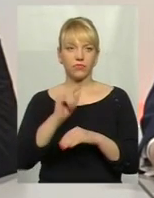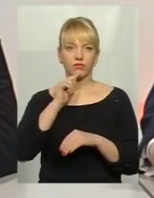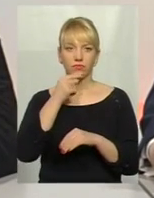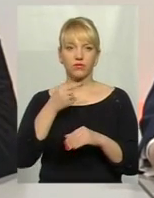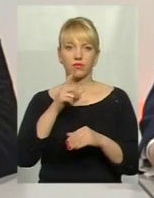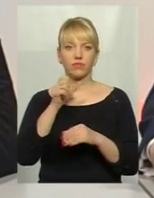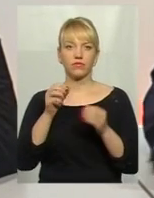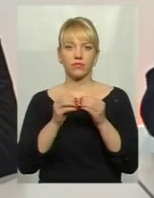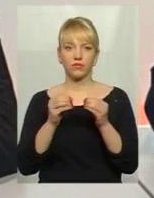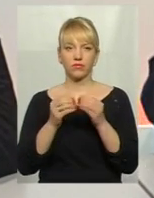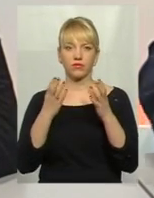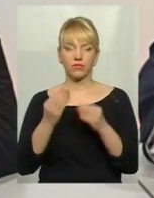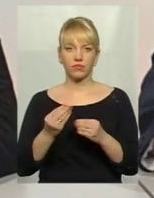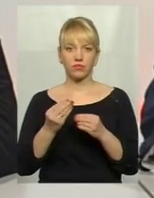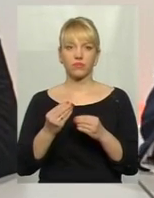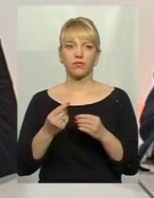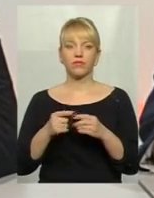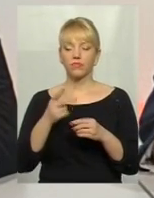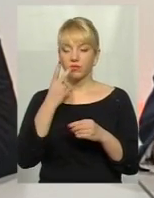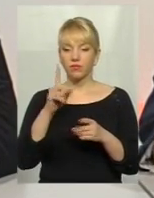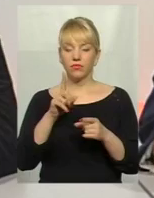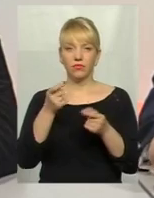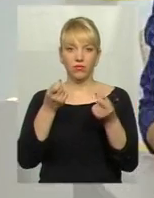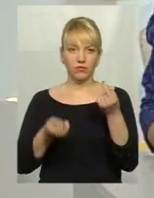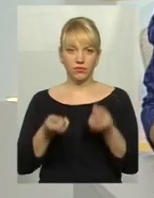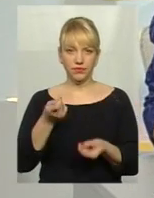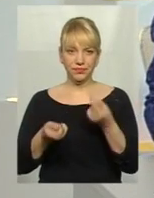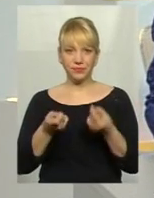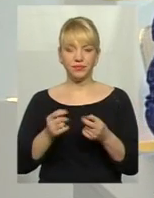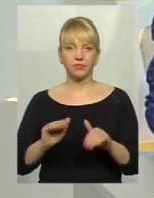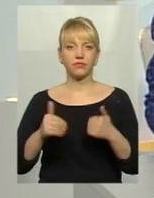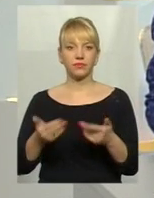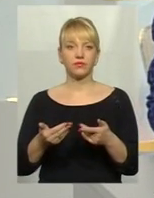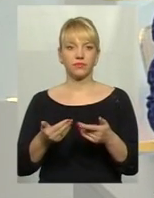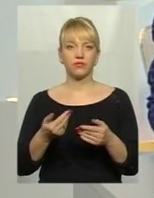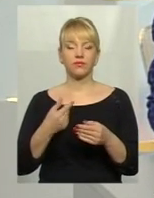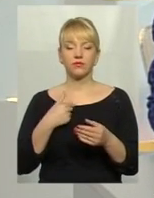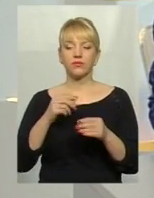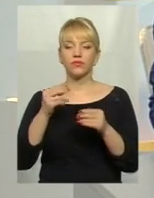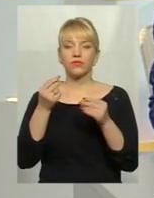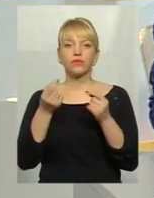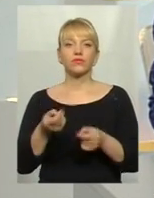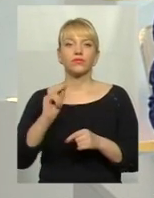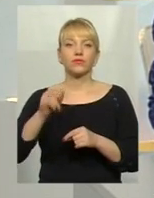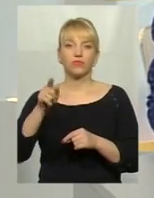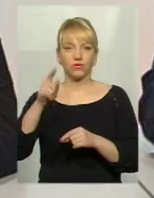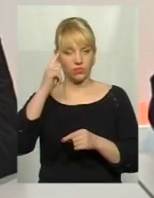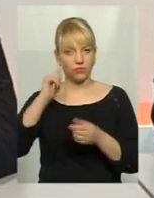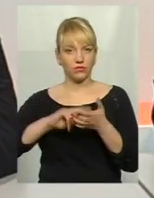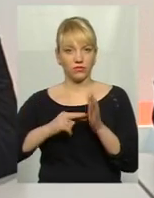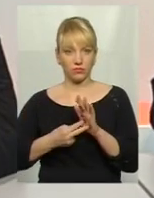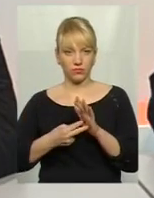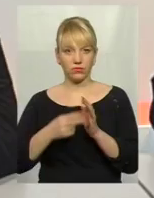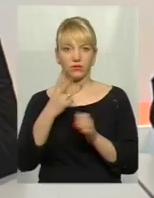днів до відкриття конвертів, і ти бачиш, що найдешевша пропозиція виявилась дешевшою, згідно якогось проекту, на 300-400 тисяч.